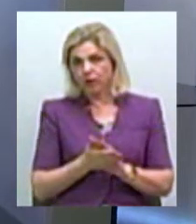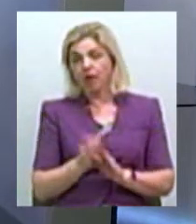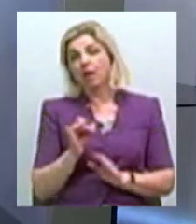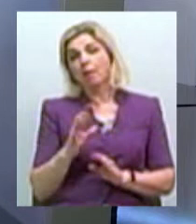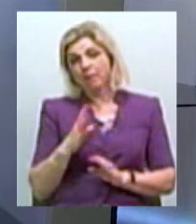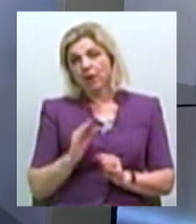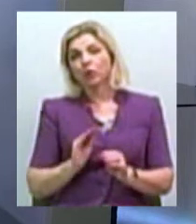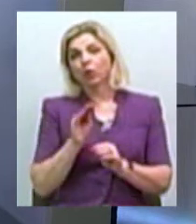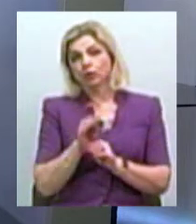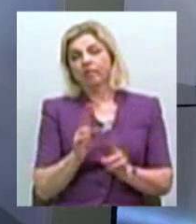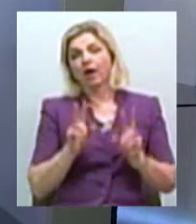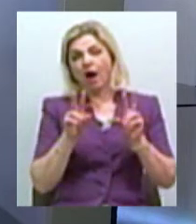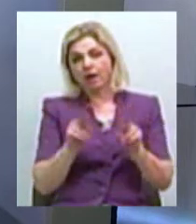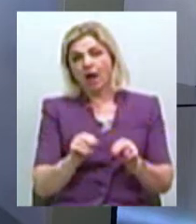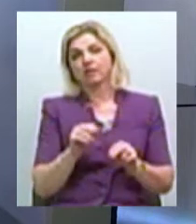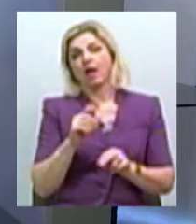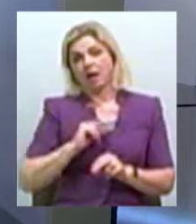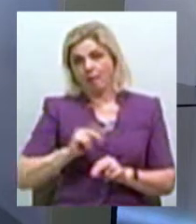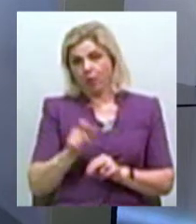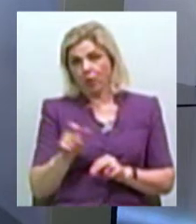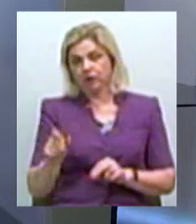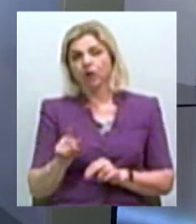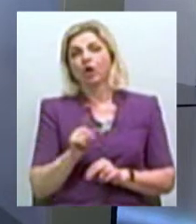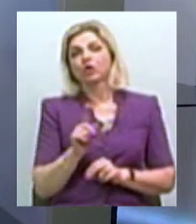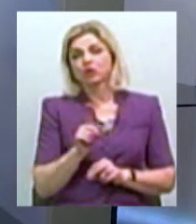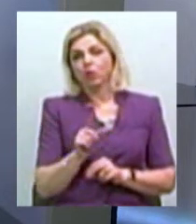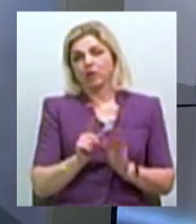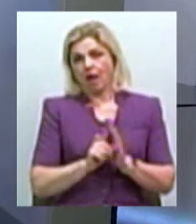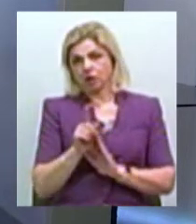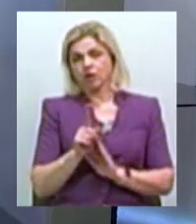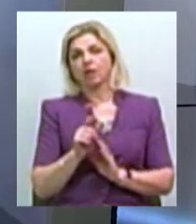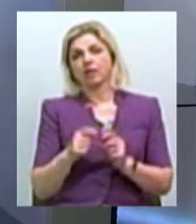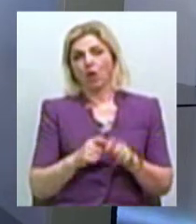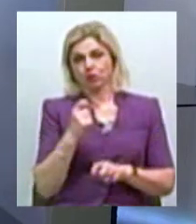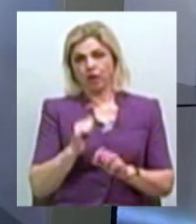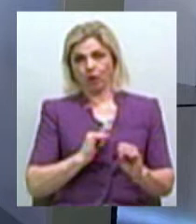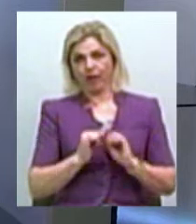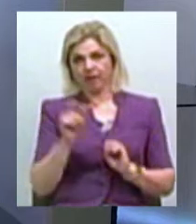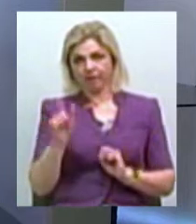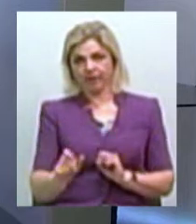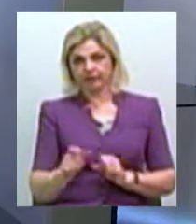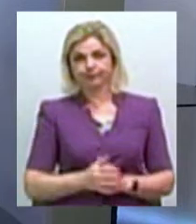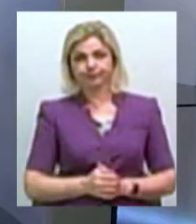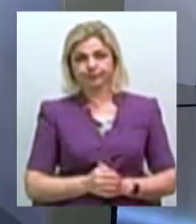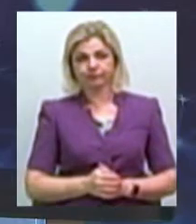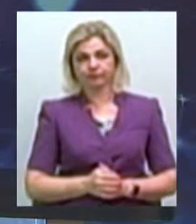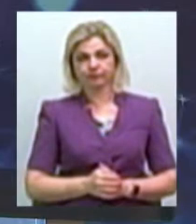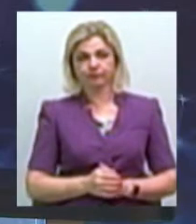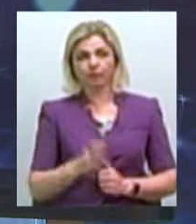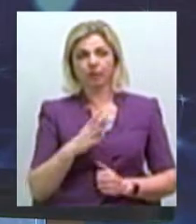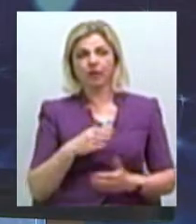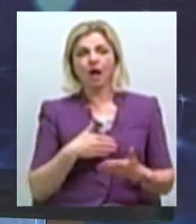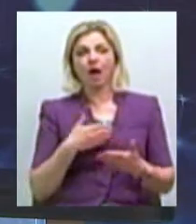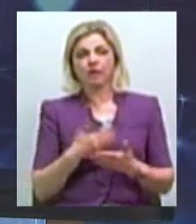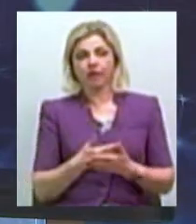додаткова гарантія найманих працівників, яку почав порушувати попередній керівник. Закінчився змінилися. Хочу сказати, що тоді досить активну